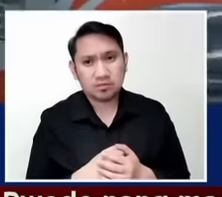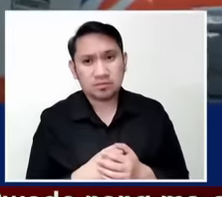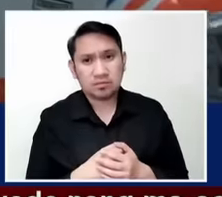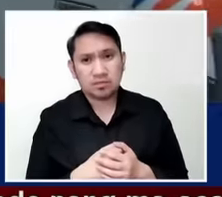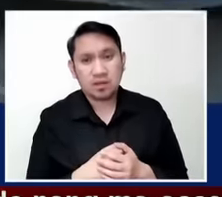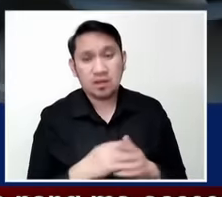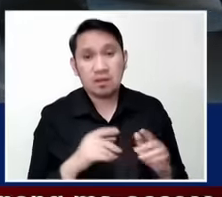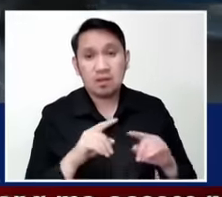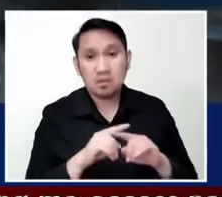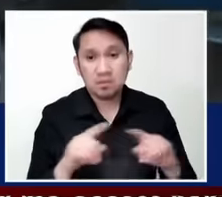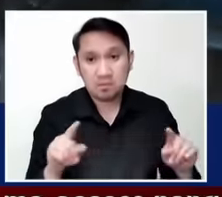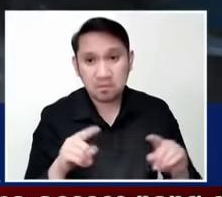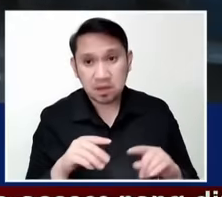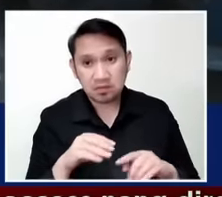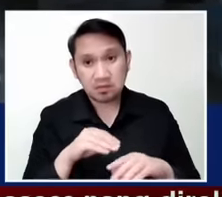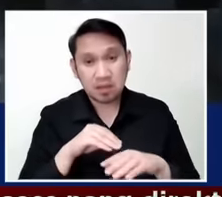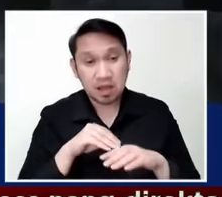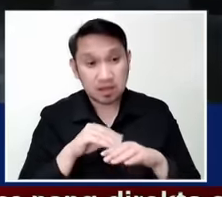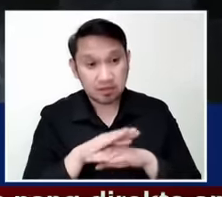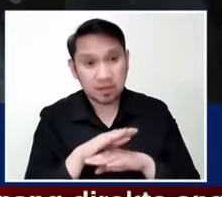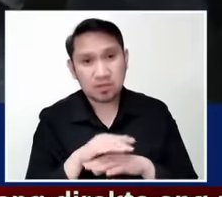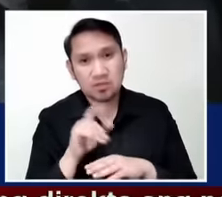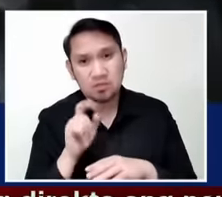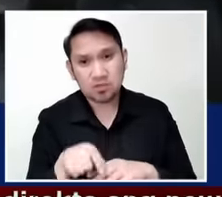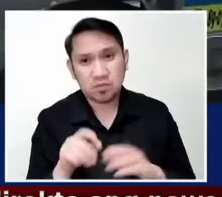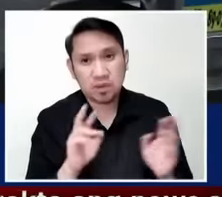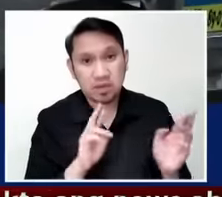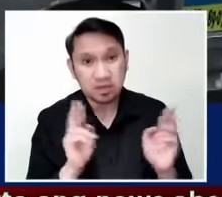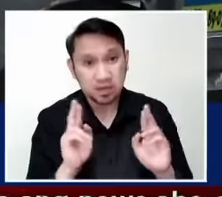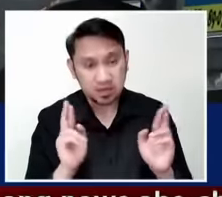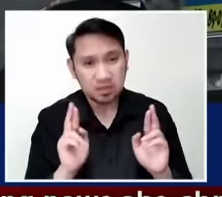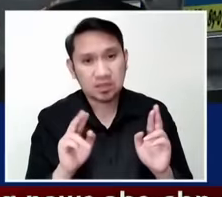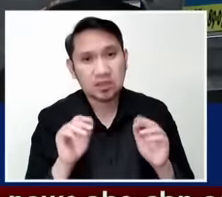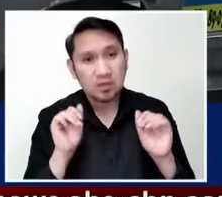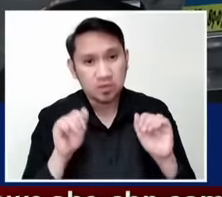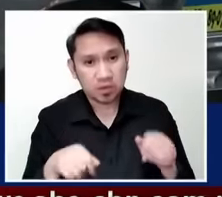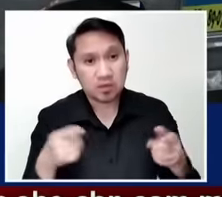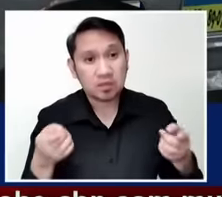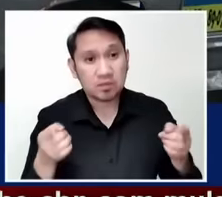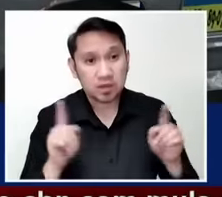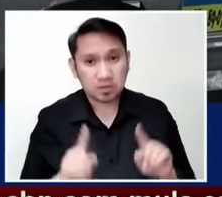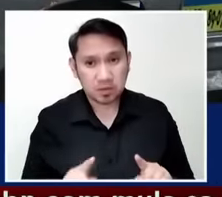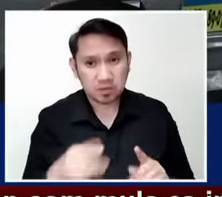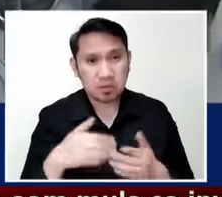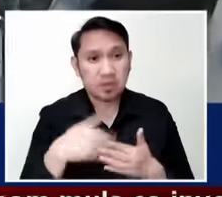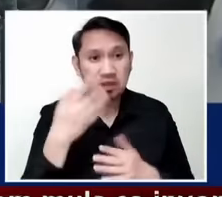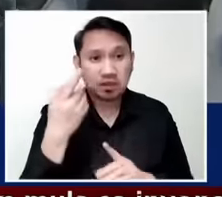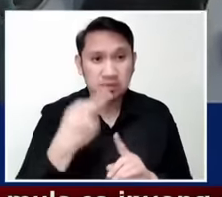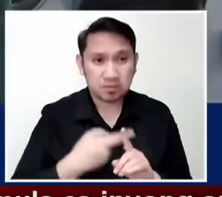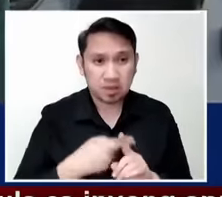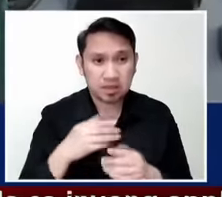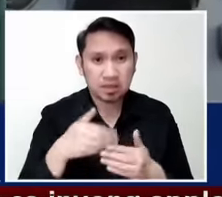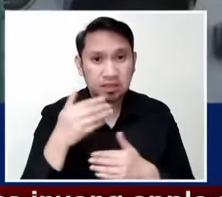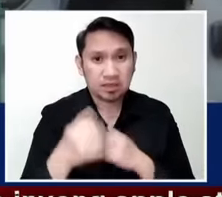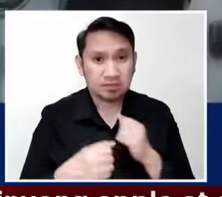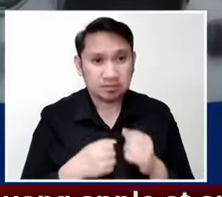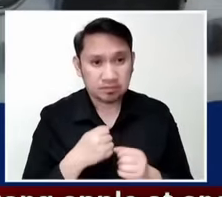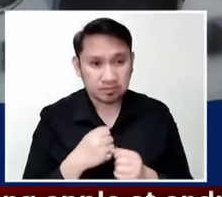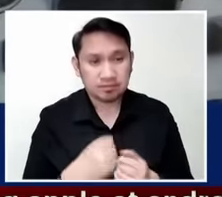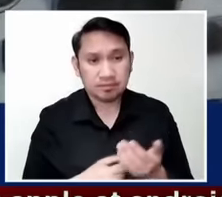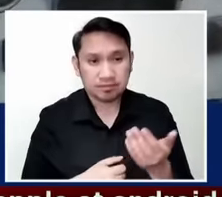payo ng commuter group dapat ay maghanda pa rin sa maaaring mangyari sa mga susunod na buwan at taon. Andrea